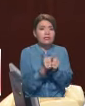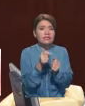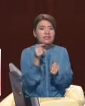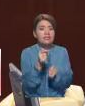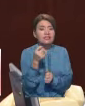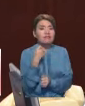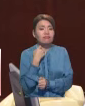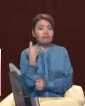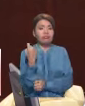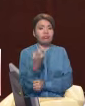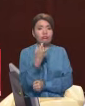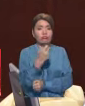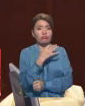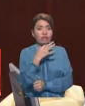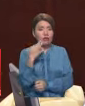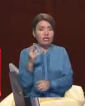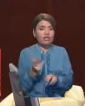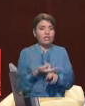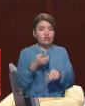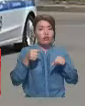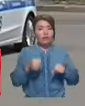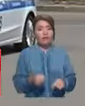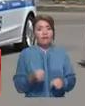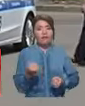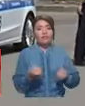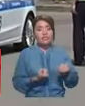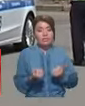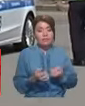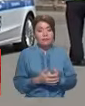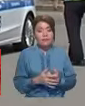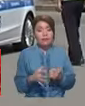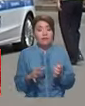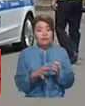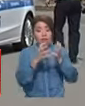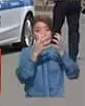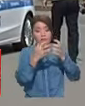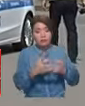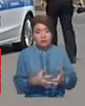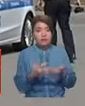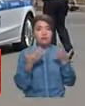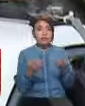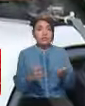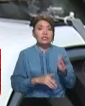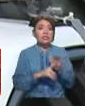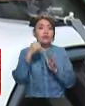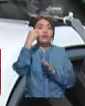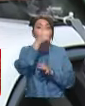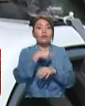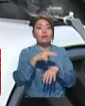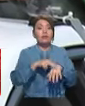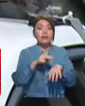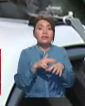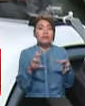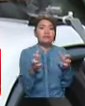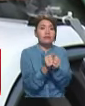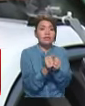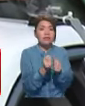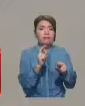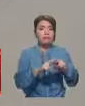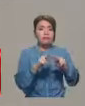нетрезвых водителей и ранее лишенных прав вождения. Цифры говорят сами за себя. С начала года полицейские задержали и